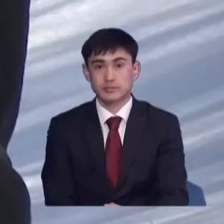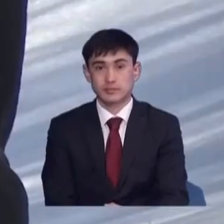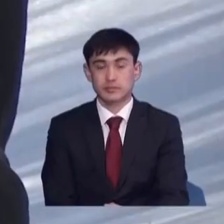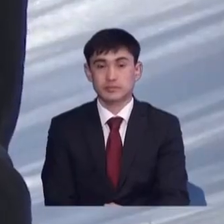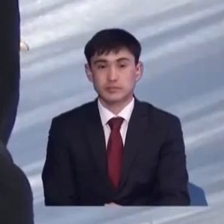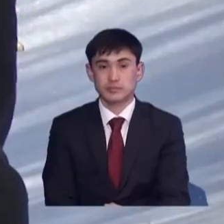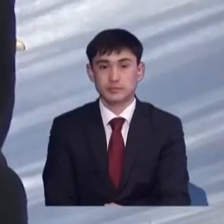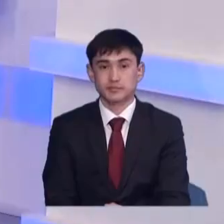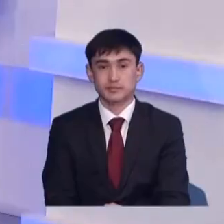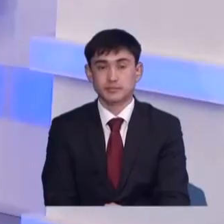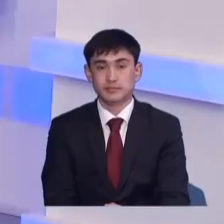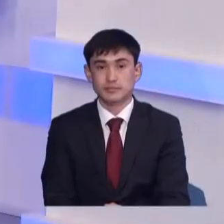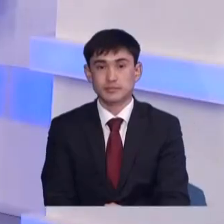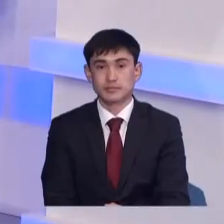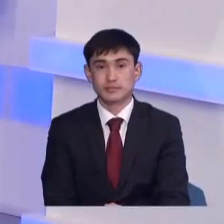область.